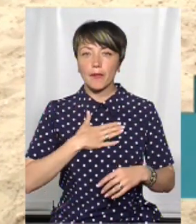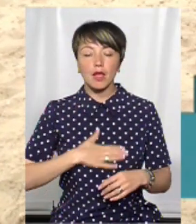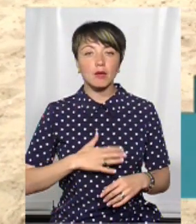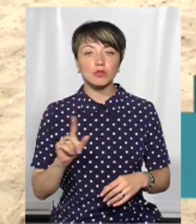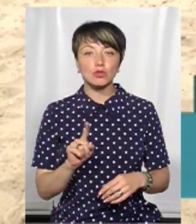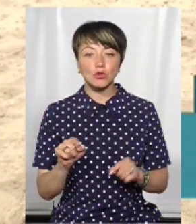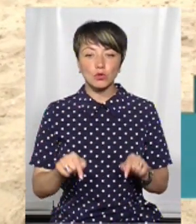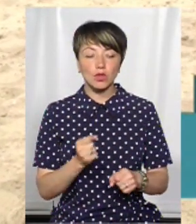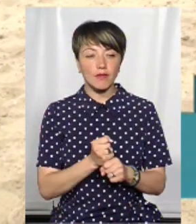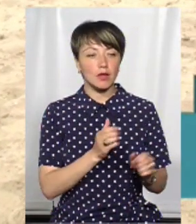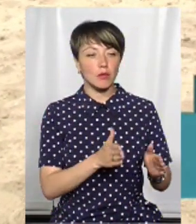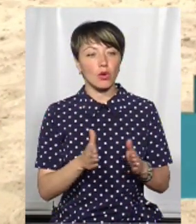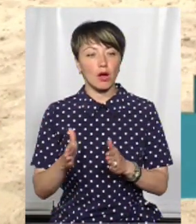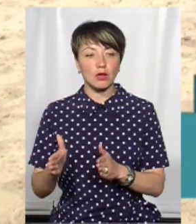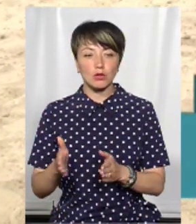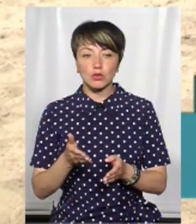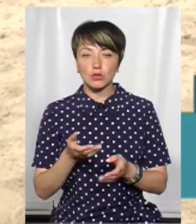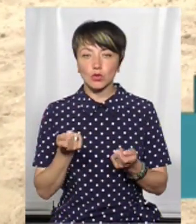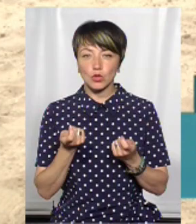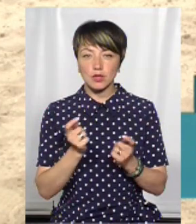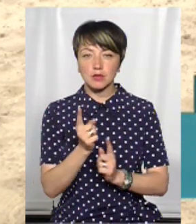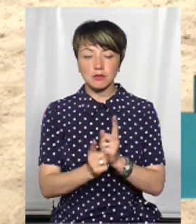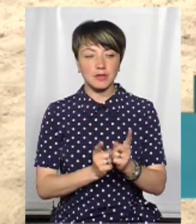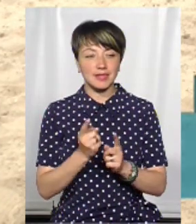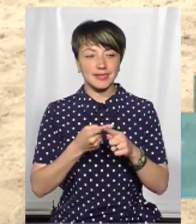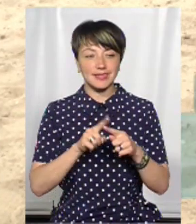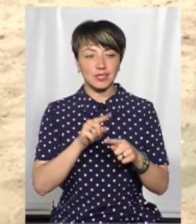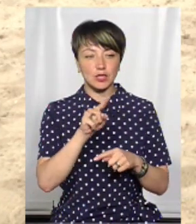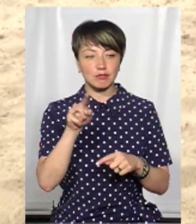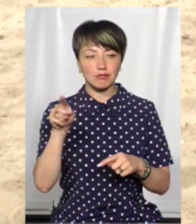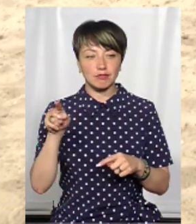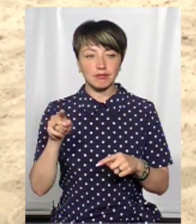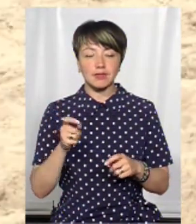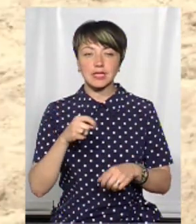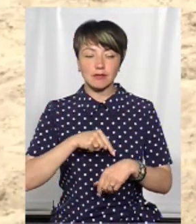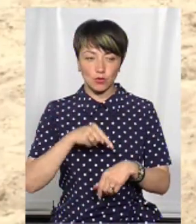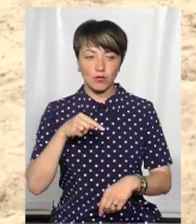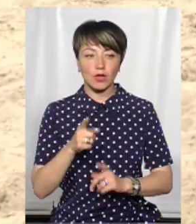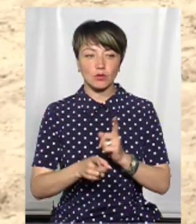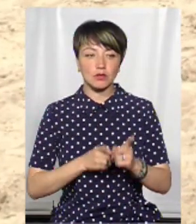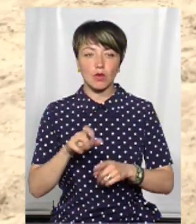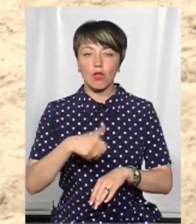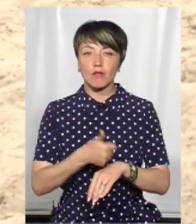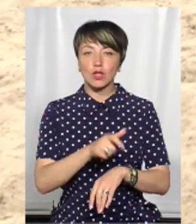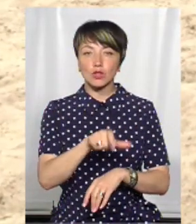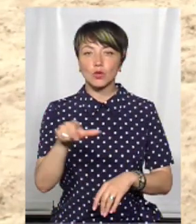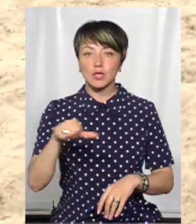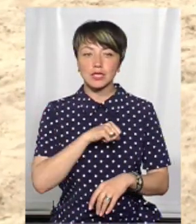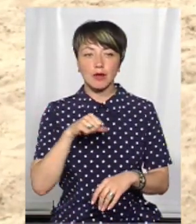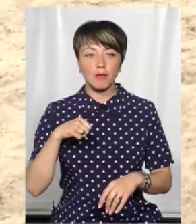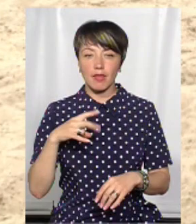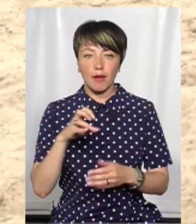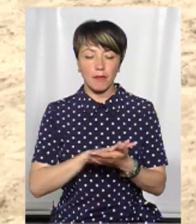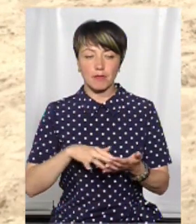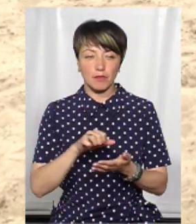тут навели порядок трошки і поміняли всі ці штучки. Тому зміни трошки відчуваються. Головне, щоб люди самі потім